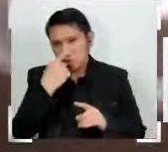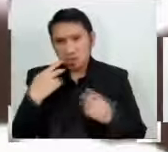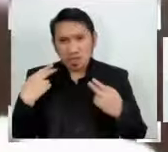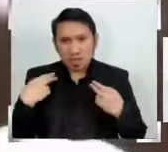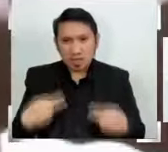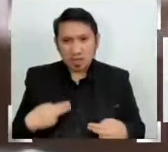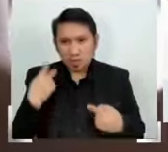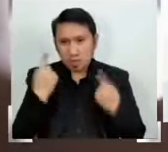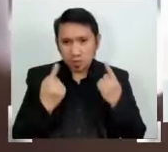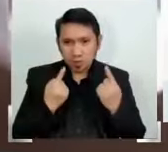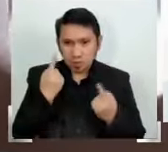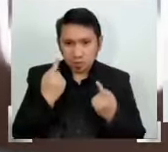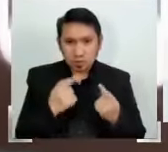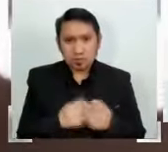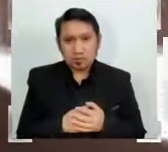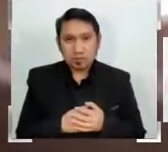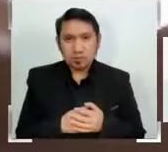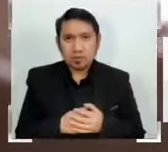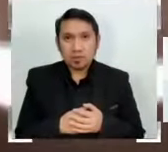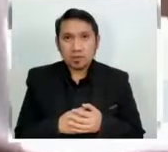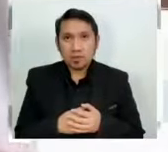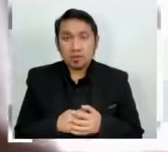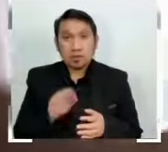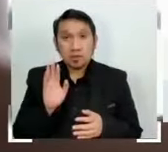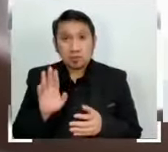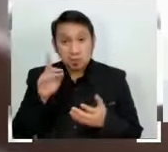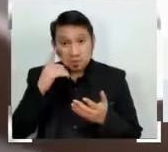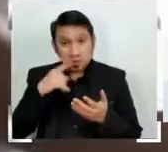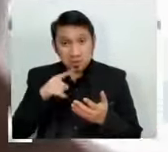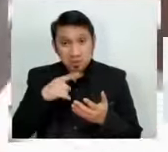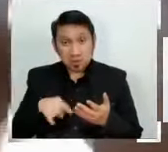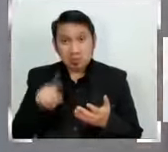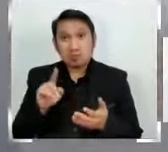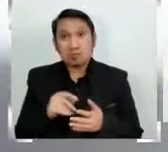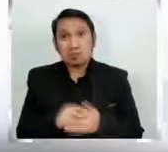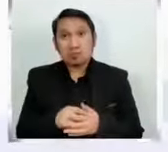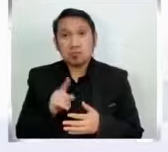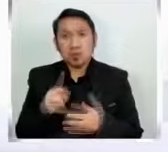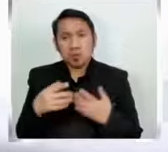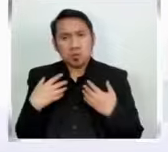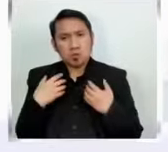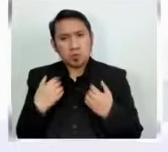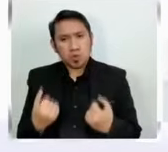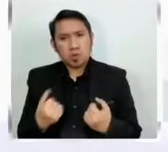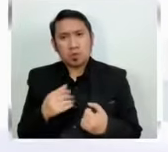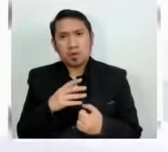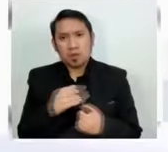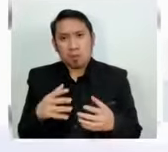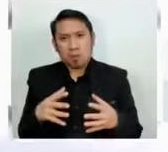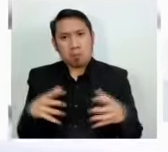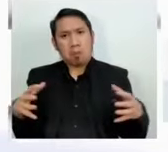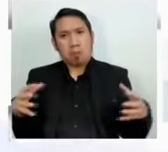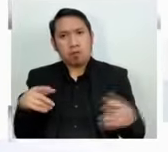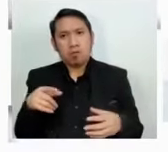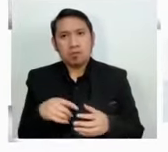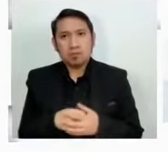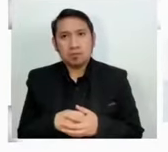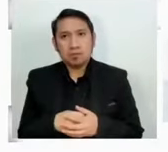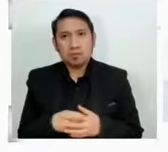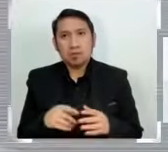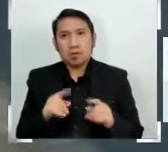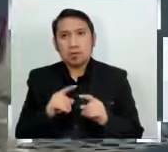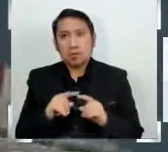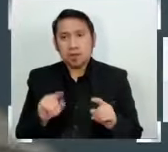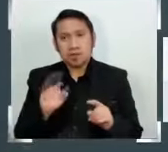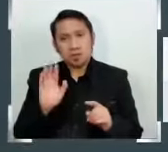animal rights groups. Base sa pagsusuri noon ng mga eksperto, malusog at medyo may katabaan pa si Mali. Pero maliit daw ang